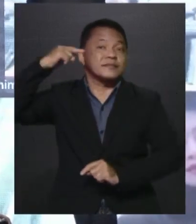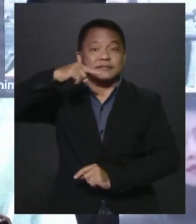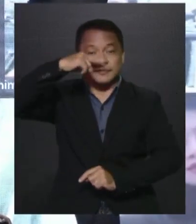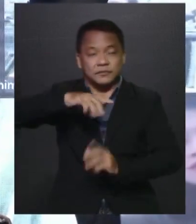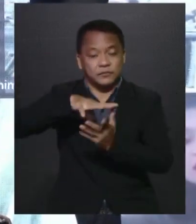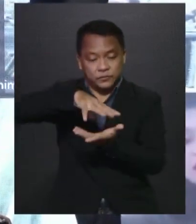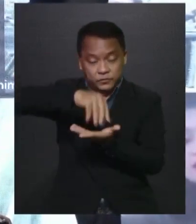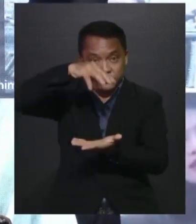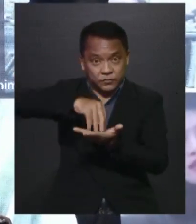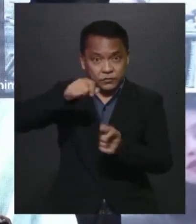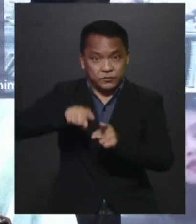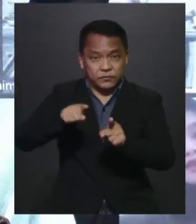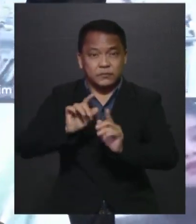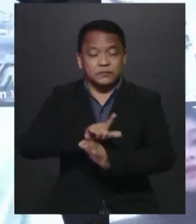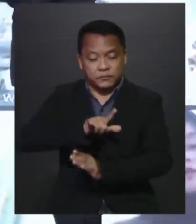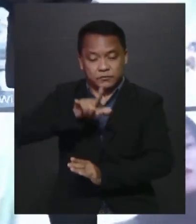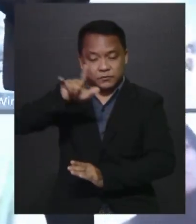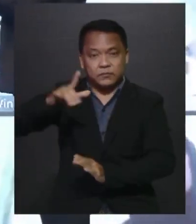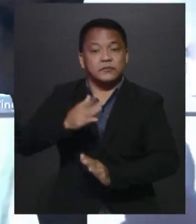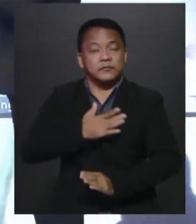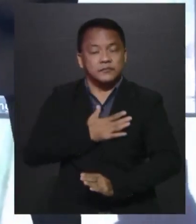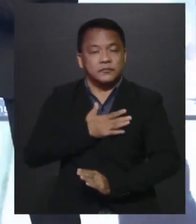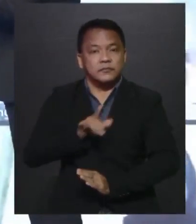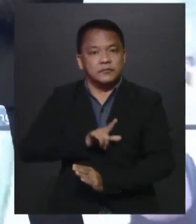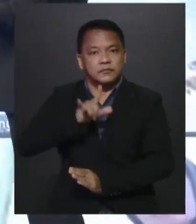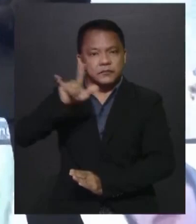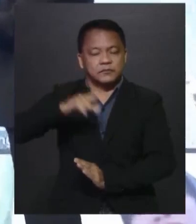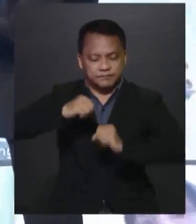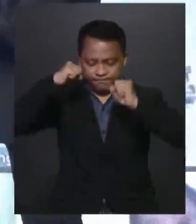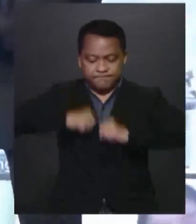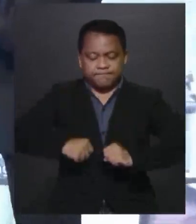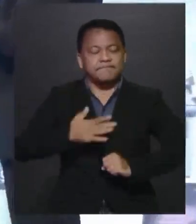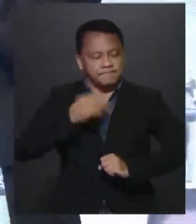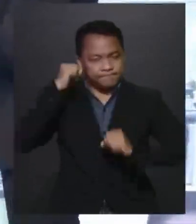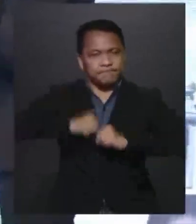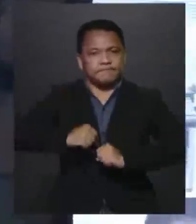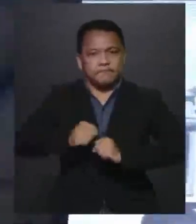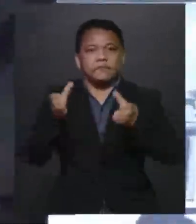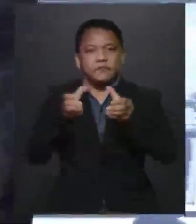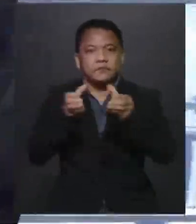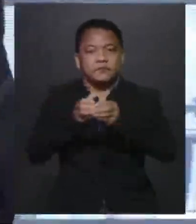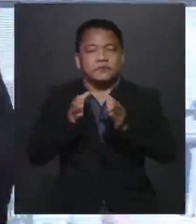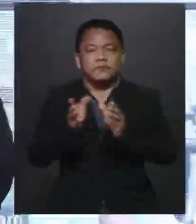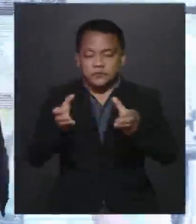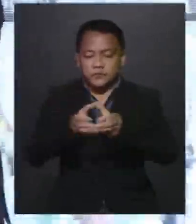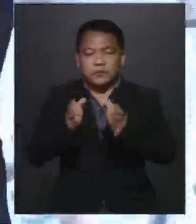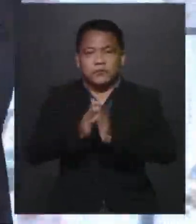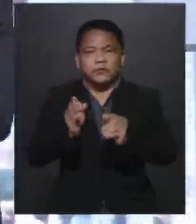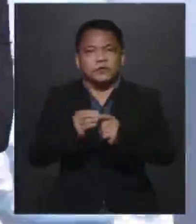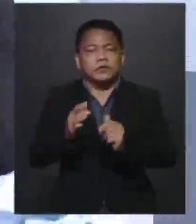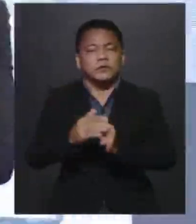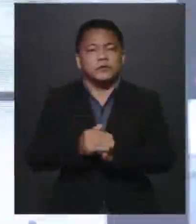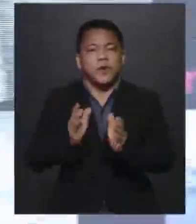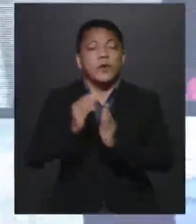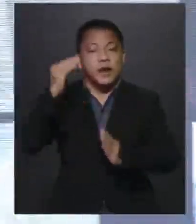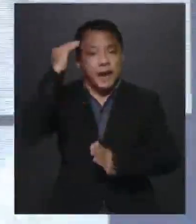อย่างชมพู่พรพันธ์เกิดปราดก็เดินทางความฝันของตัวเองค่ะด้วยการตัดสินใจนะคะไปเล่นให้กับทีมในโคโววีลี